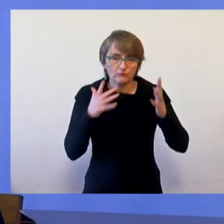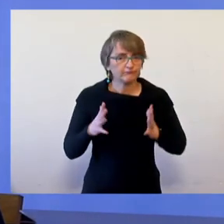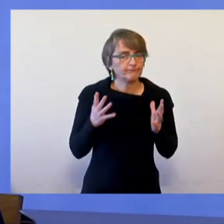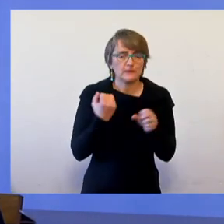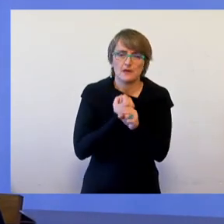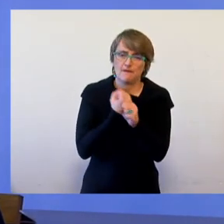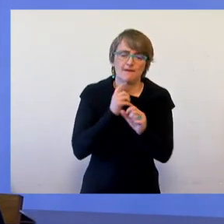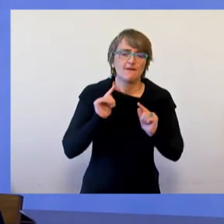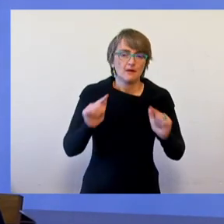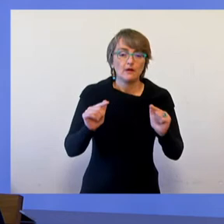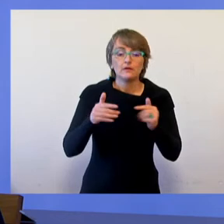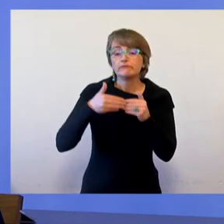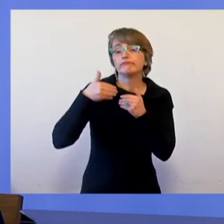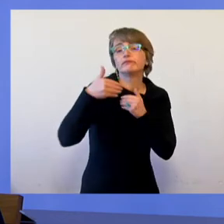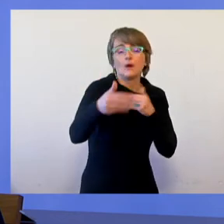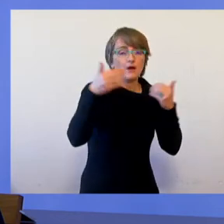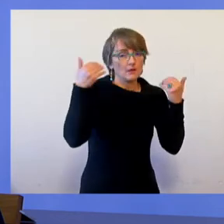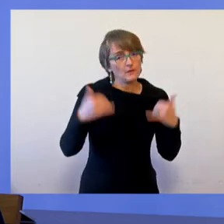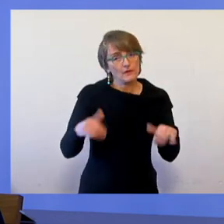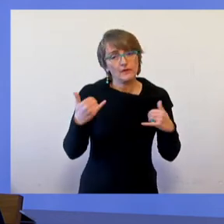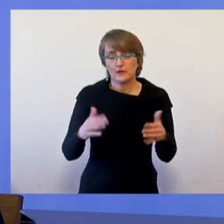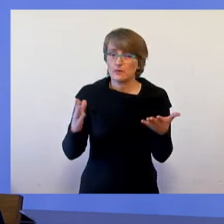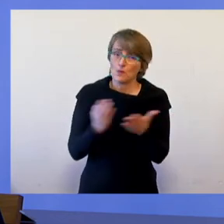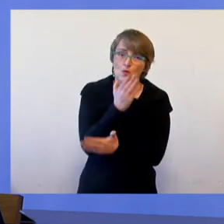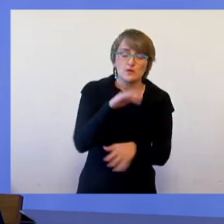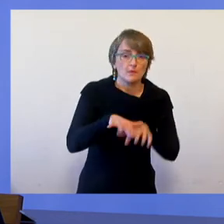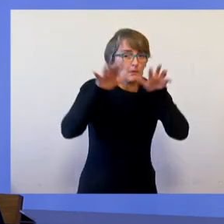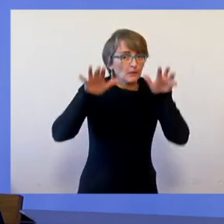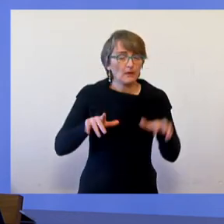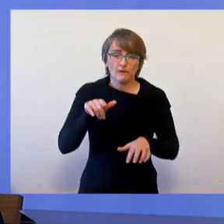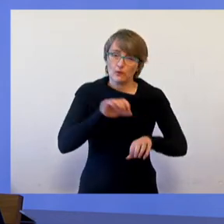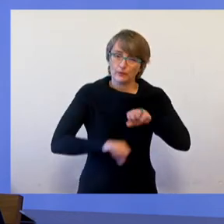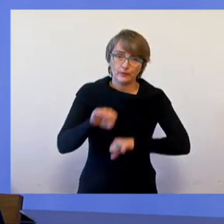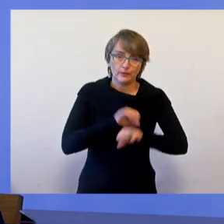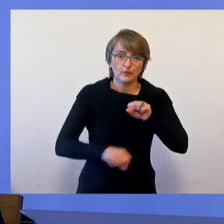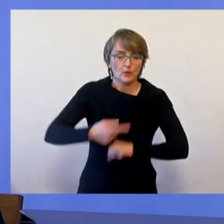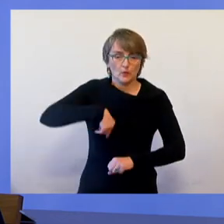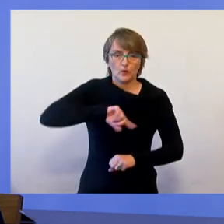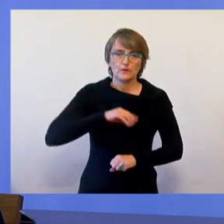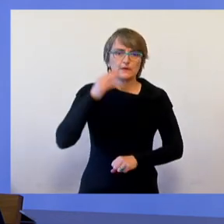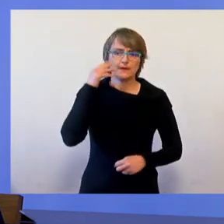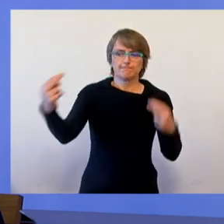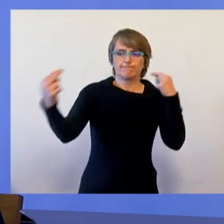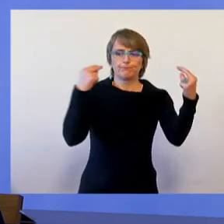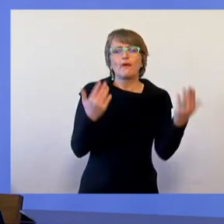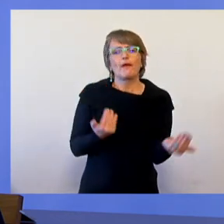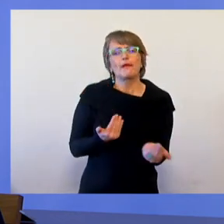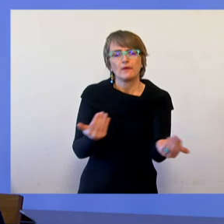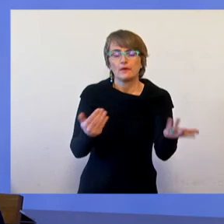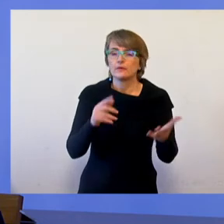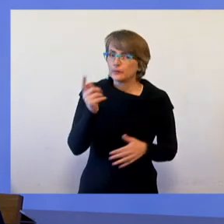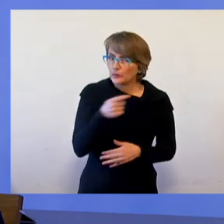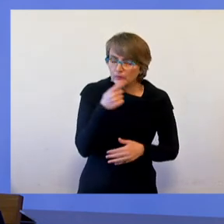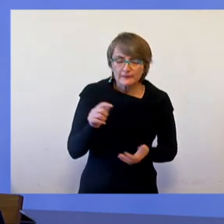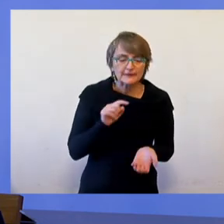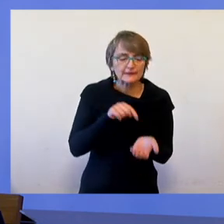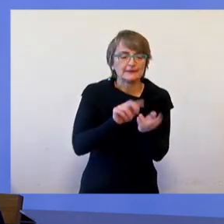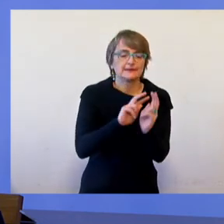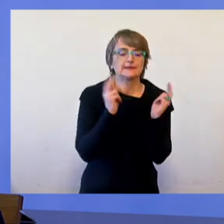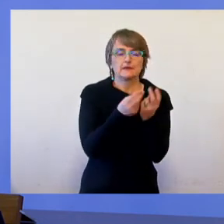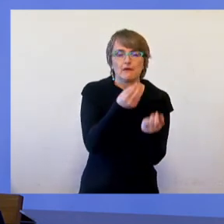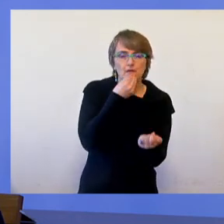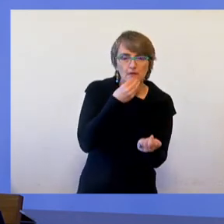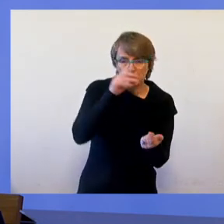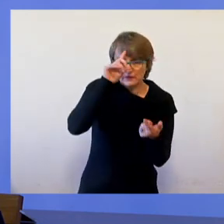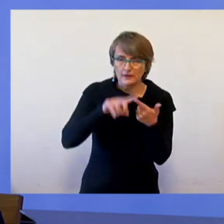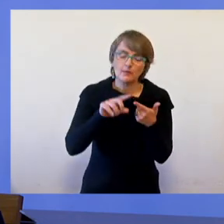du mandat, nous avons encore de nombreux projets à mettre en œuvre. Nous le savons, nous sommes très attendus. Parmi eux, la cité de l'alimentation, l'agri-parc